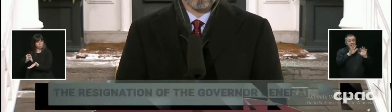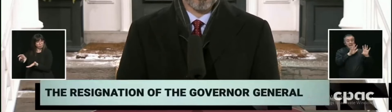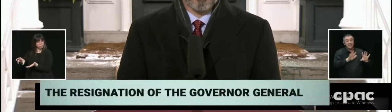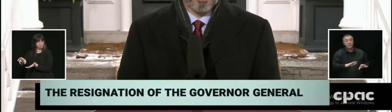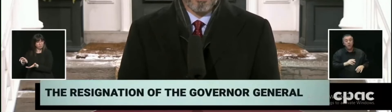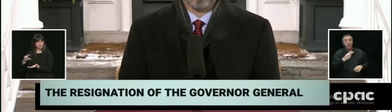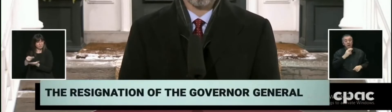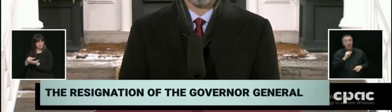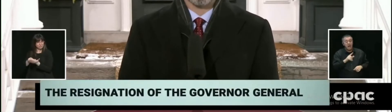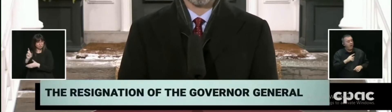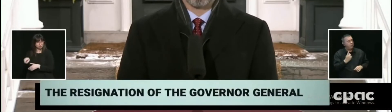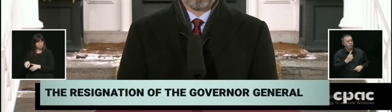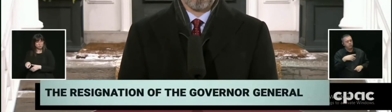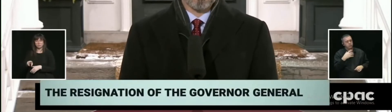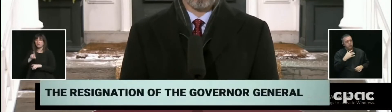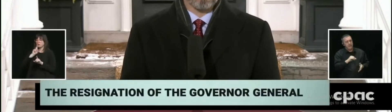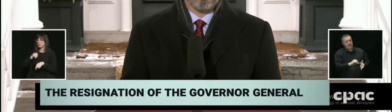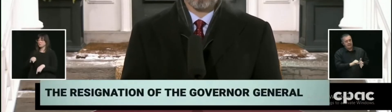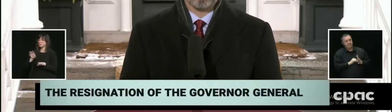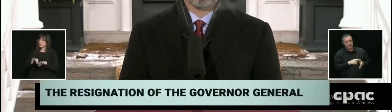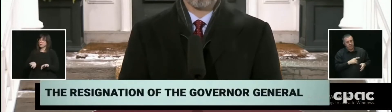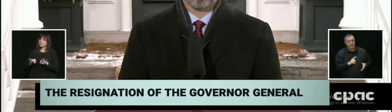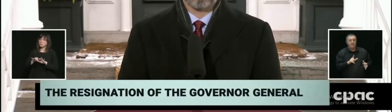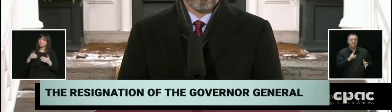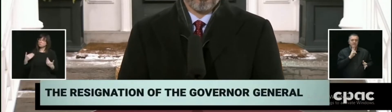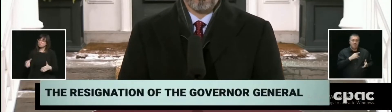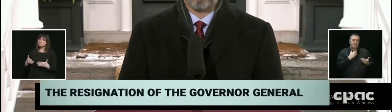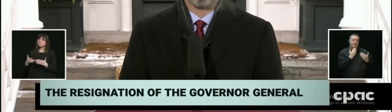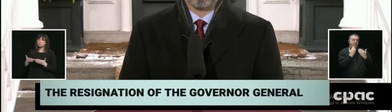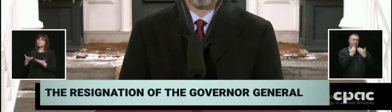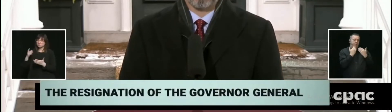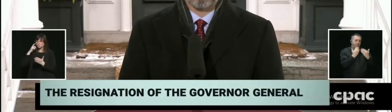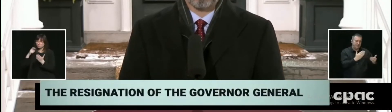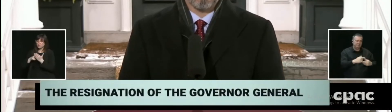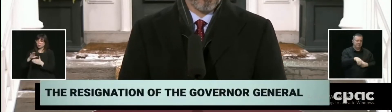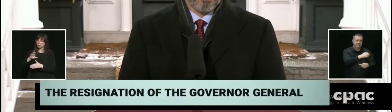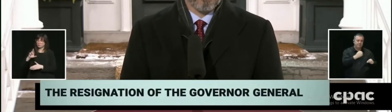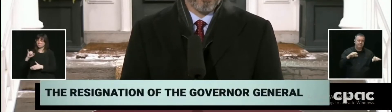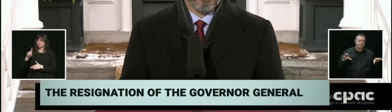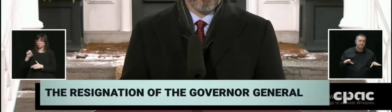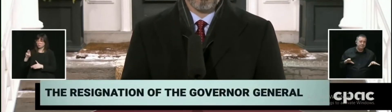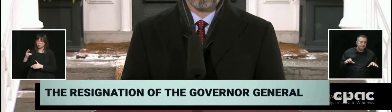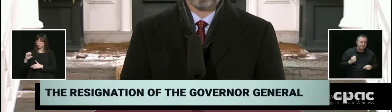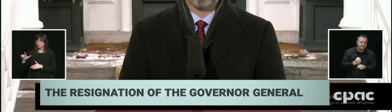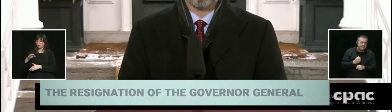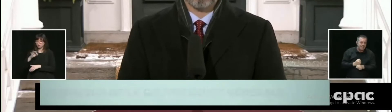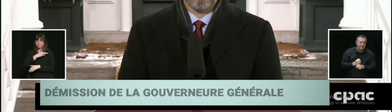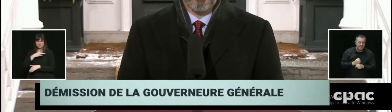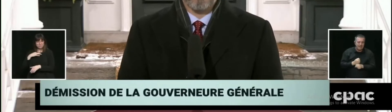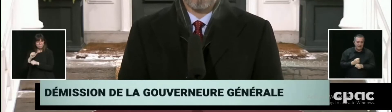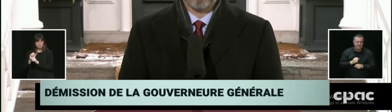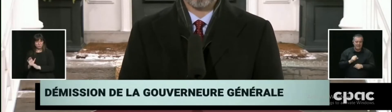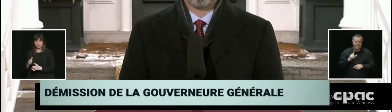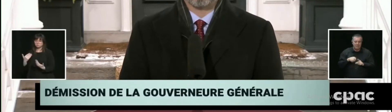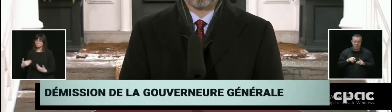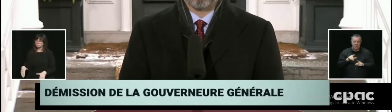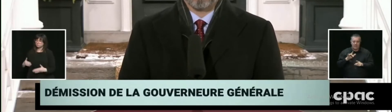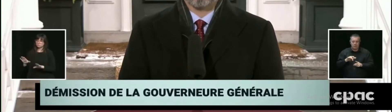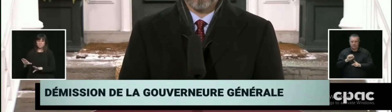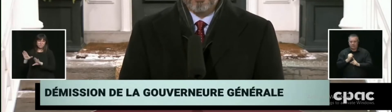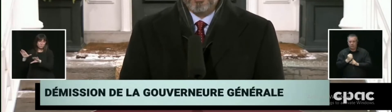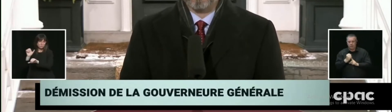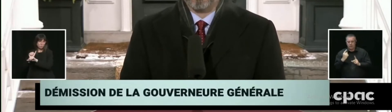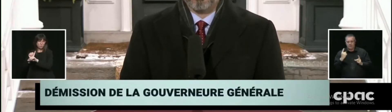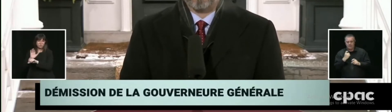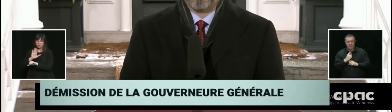a toujours été exceptionnel et nous les remercions de leur travail dans des situations parfois difficiles.